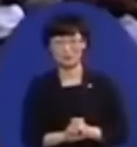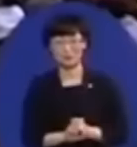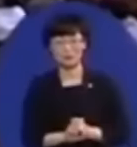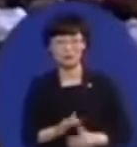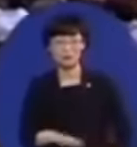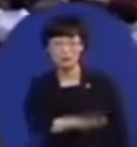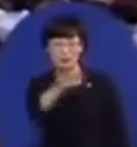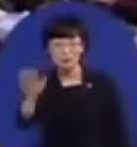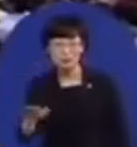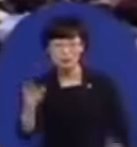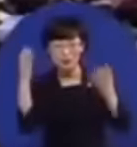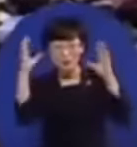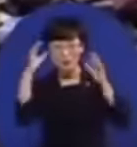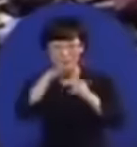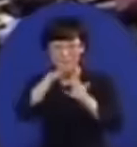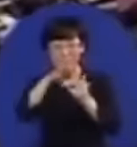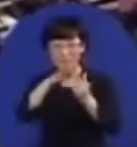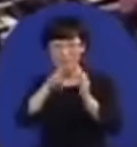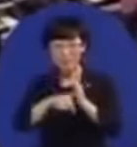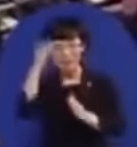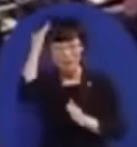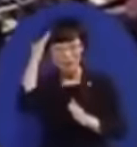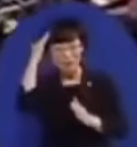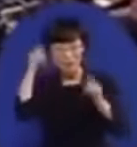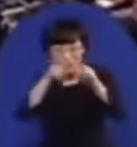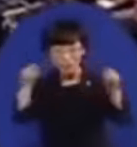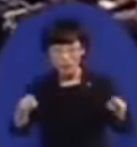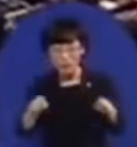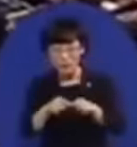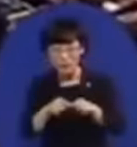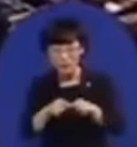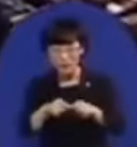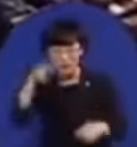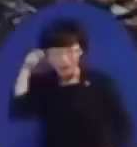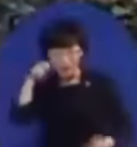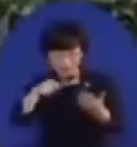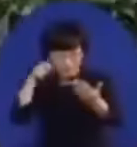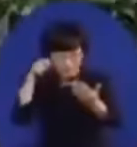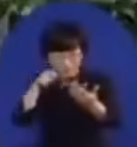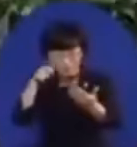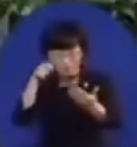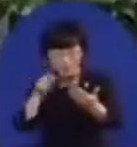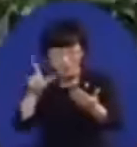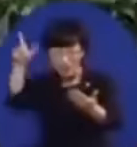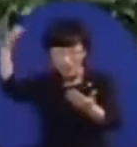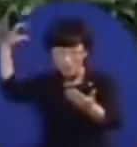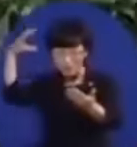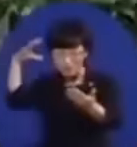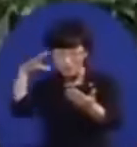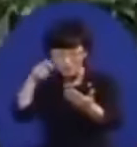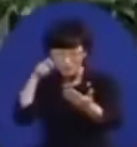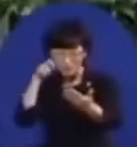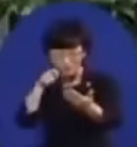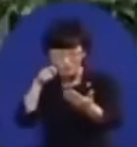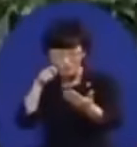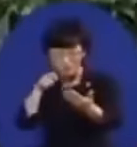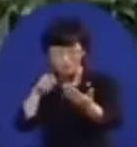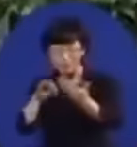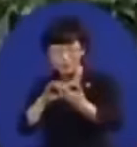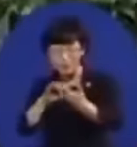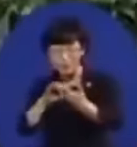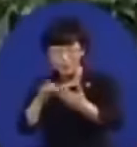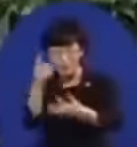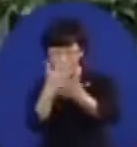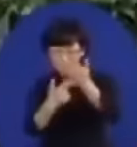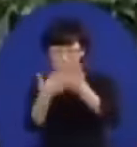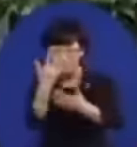우리 어릴 적에 검은 종이 위에 볼록 렌즈를 대고 태양과 초점을 맞추면 종이가 타들어가는